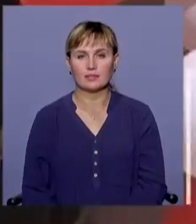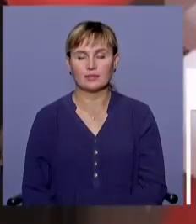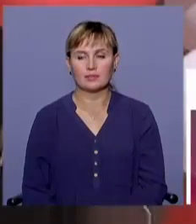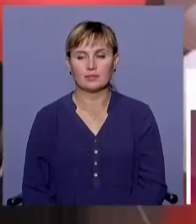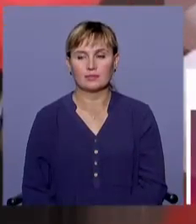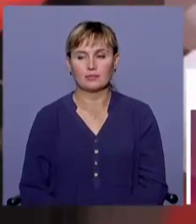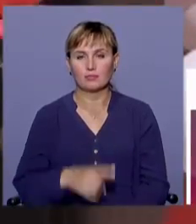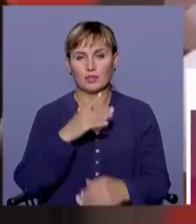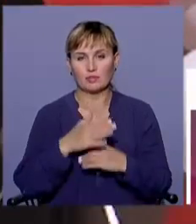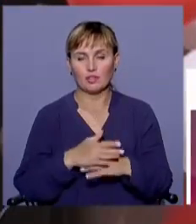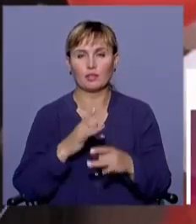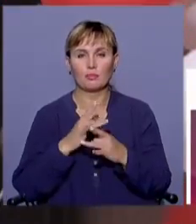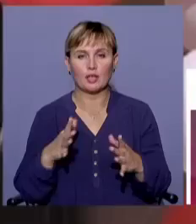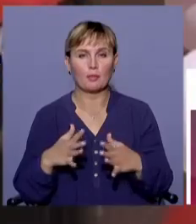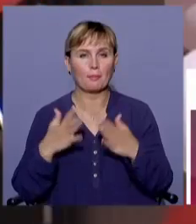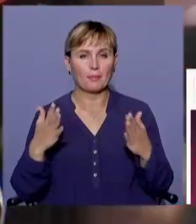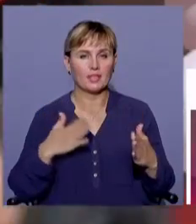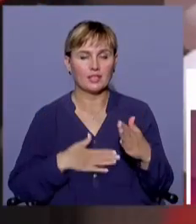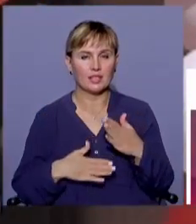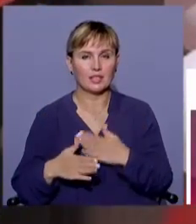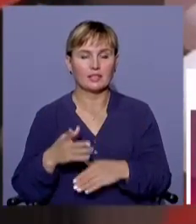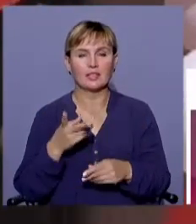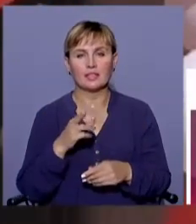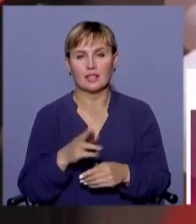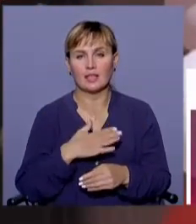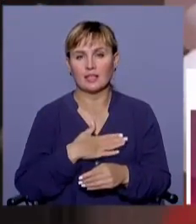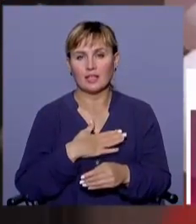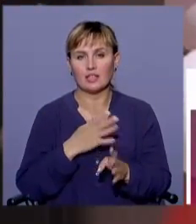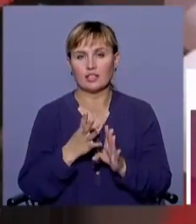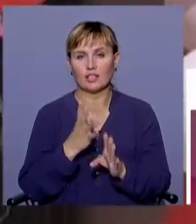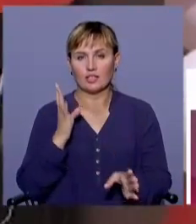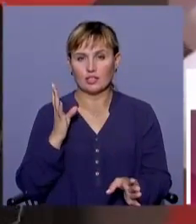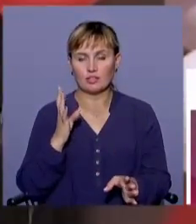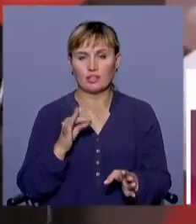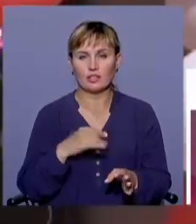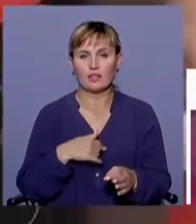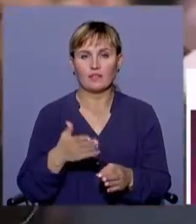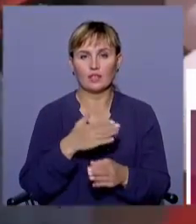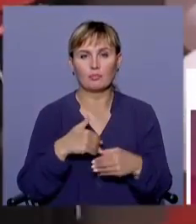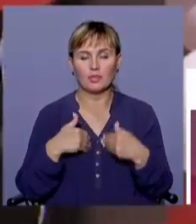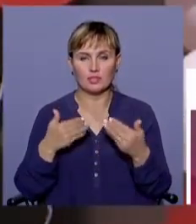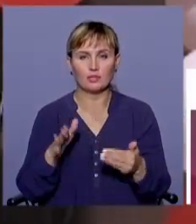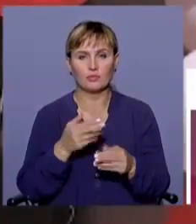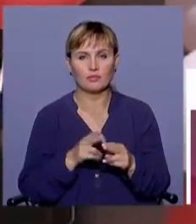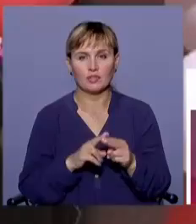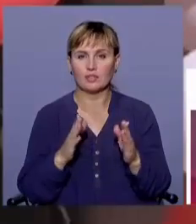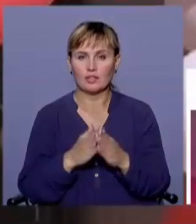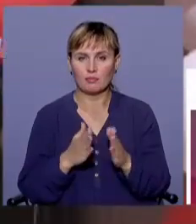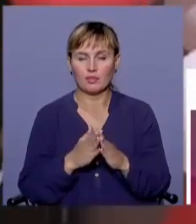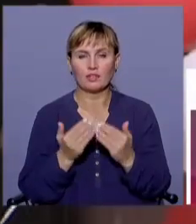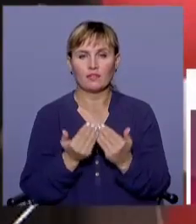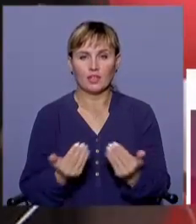преддверии праздника большая радость для наших очередников. Я всех поздравляю. Пусть в этих домах